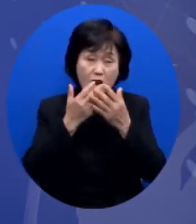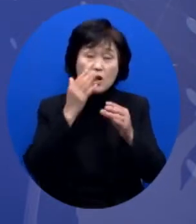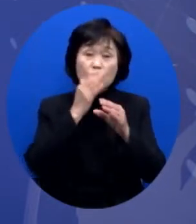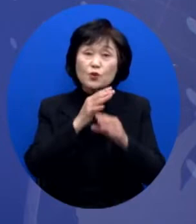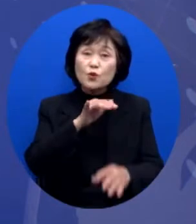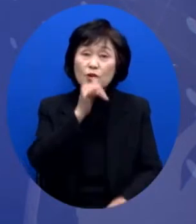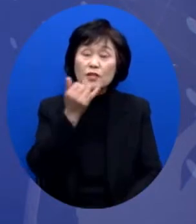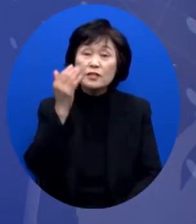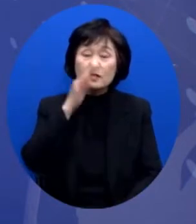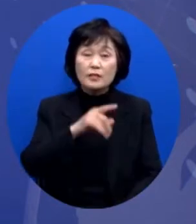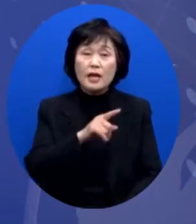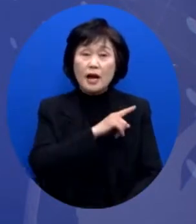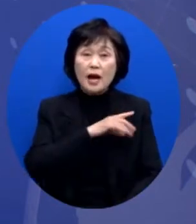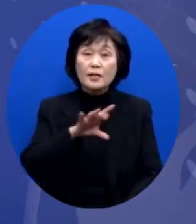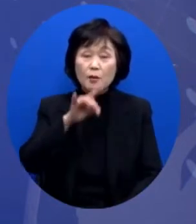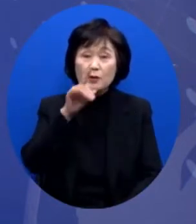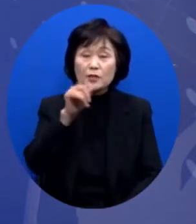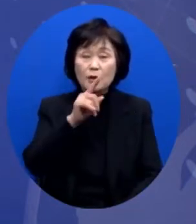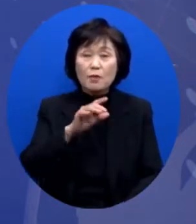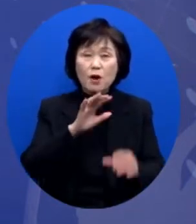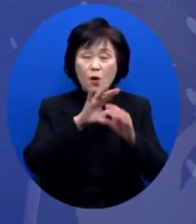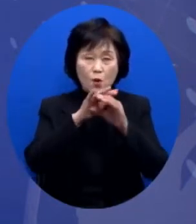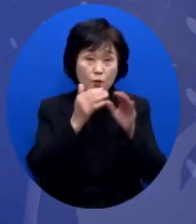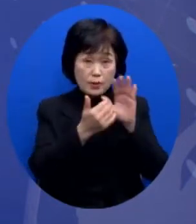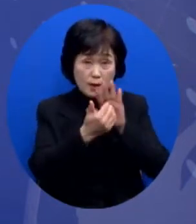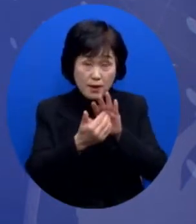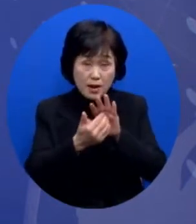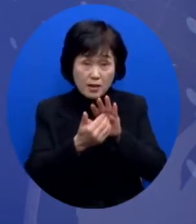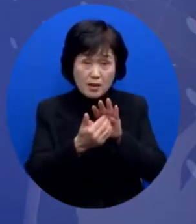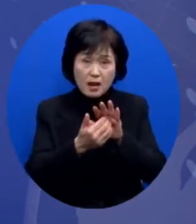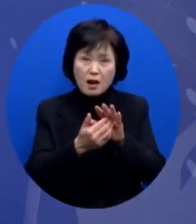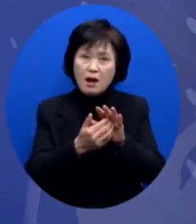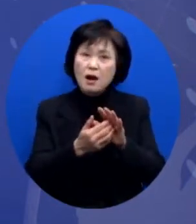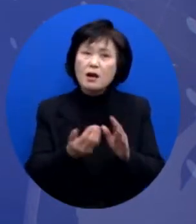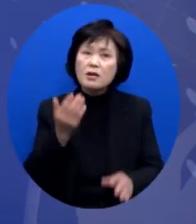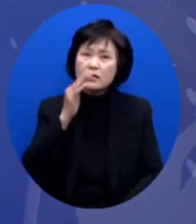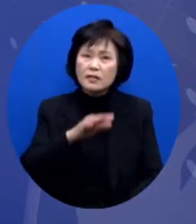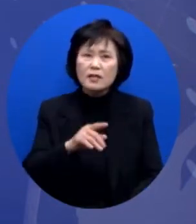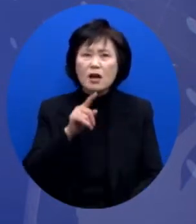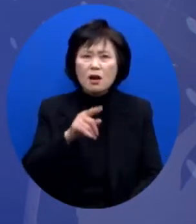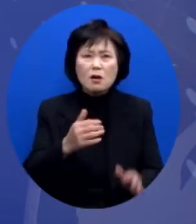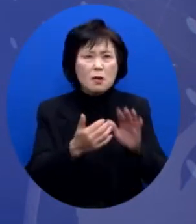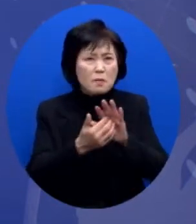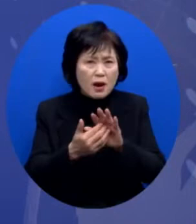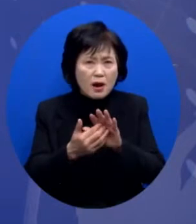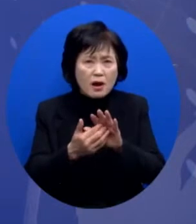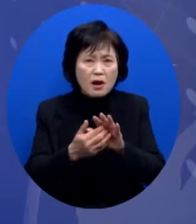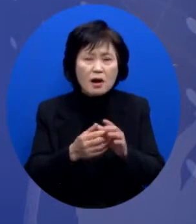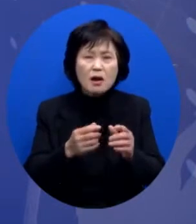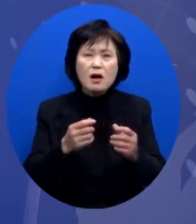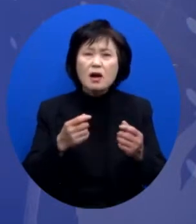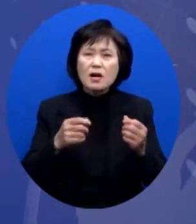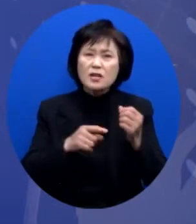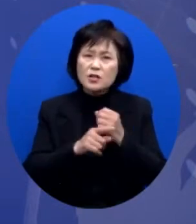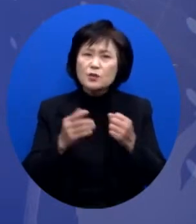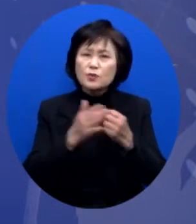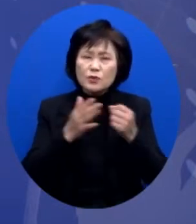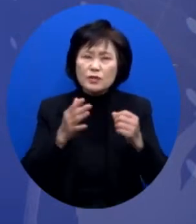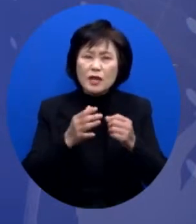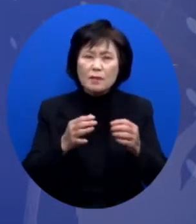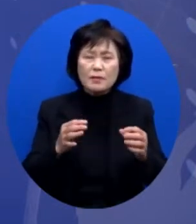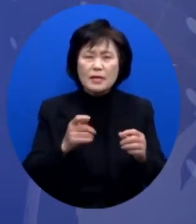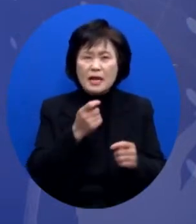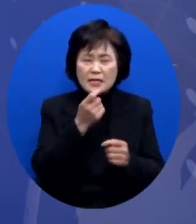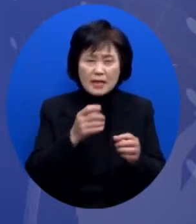과제는 다녀 비었습니다 하지만 그 과정에서 지나친 소상공인 영업을 제 약하거나 종교 활동을 전면 비대면 으로